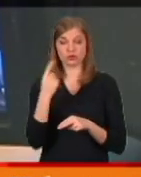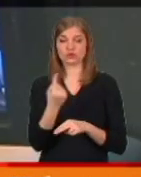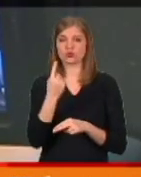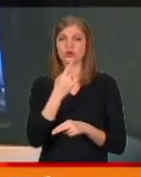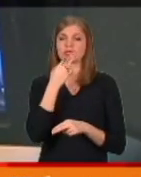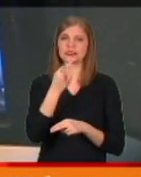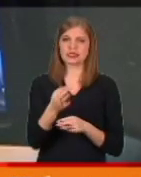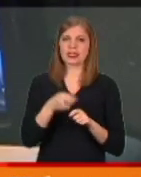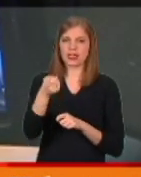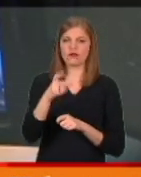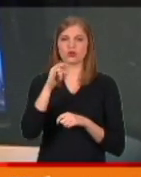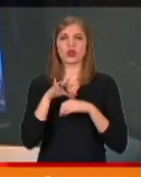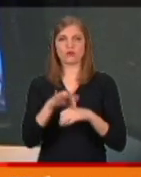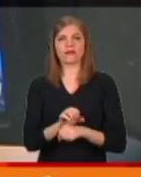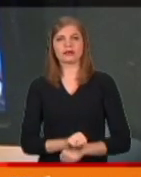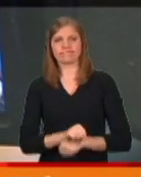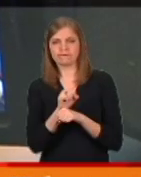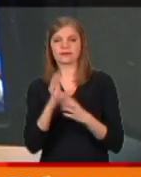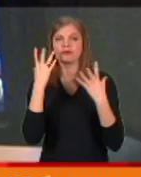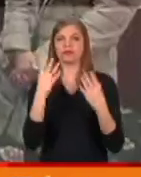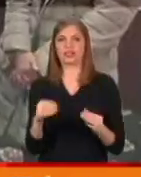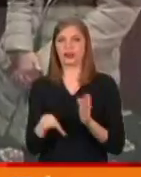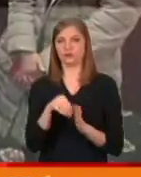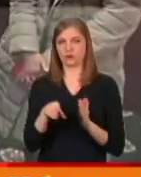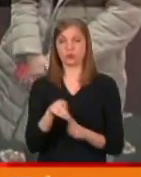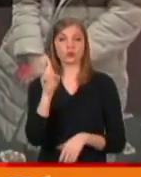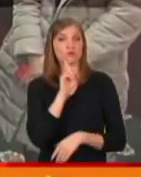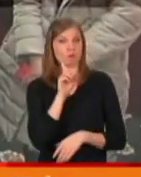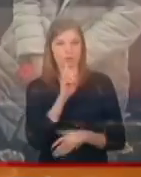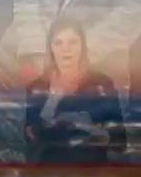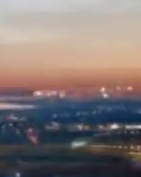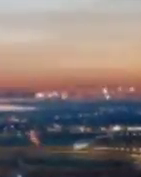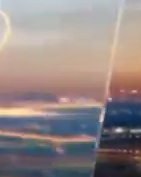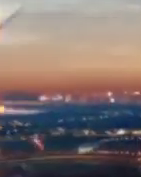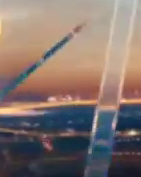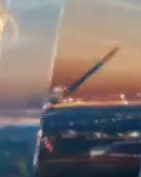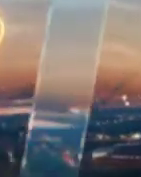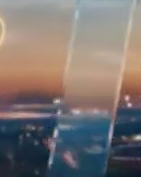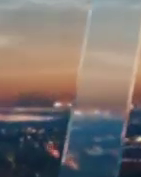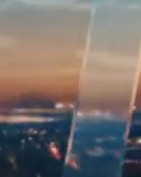заявок на проведення акцій протесту у день волевиявлення поки не надходило.